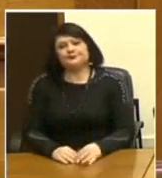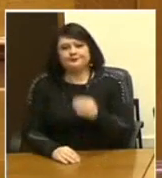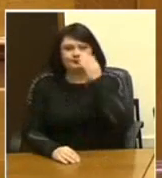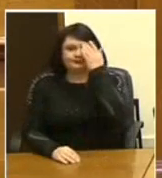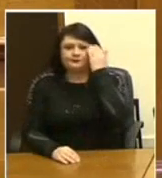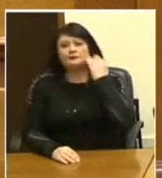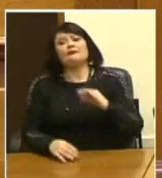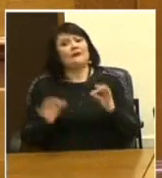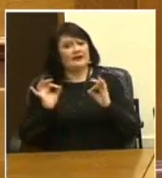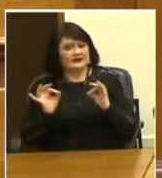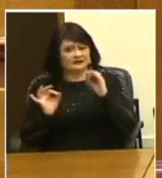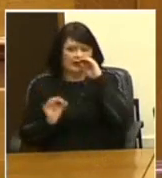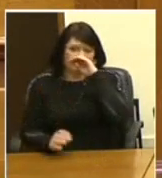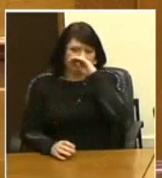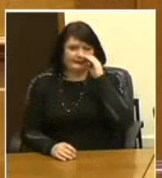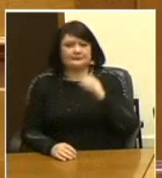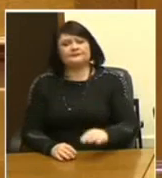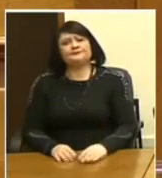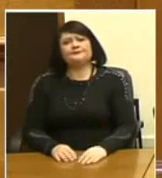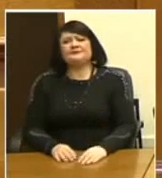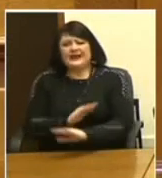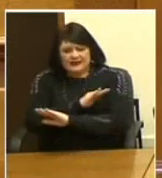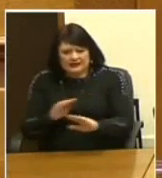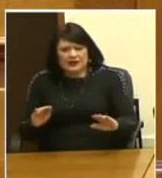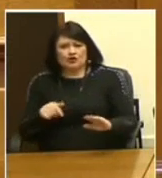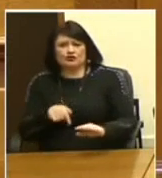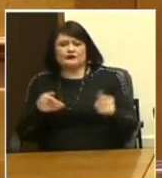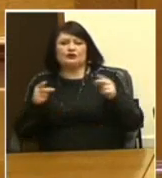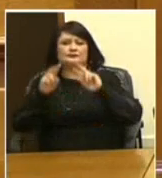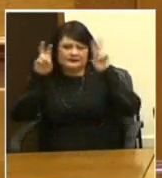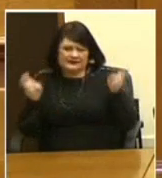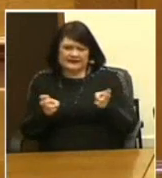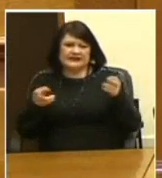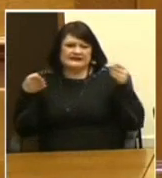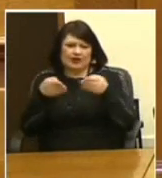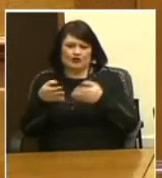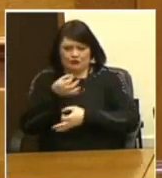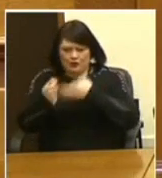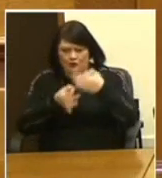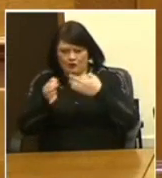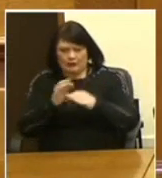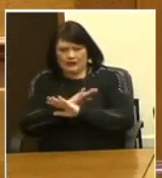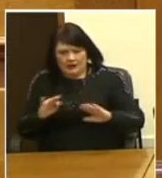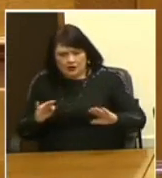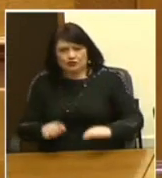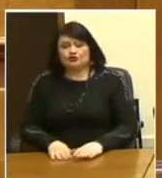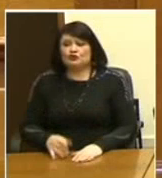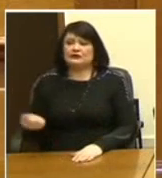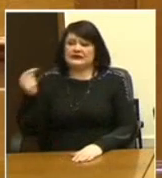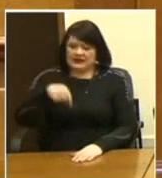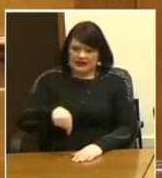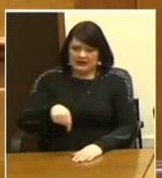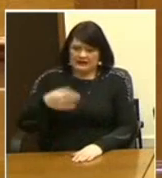Και βεβαίως, για να κλείσω αυτόν τον εισαγωγικό κύκλο, φτάσατε σήμερα στο